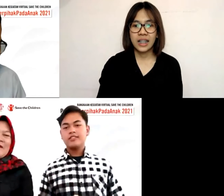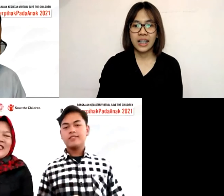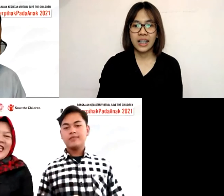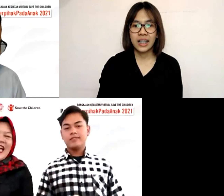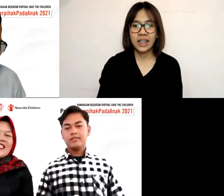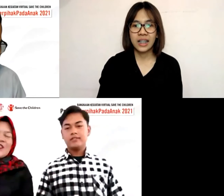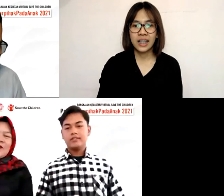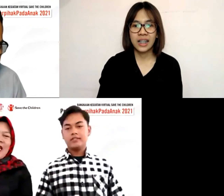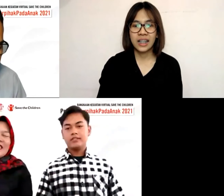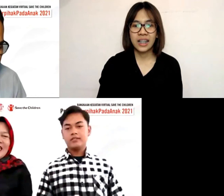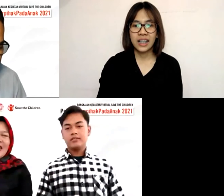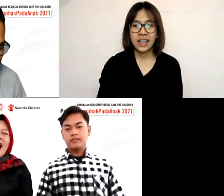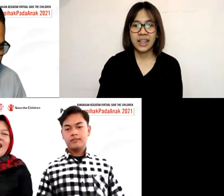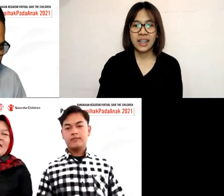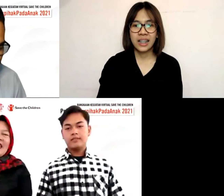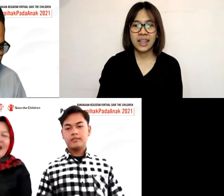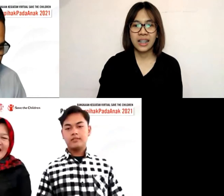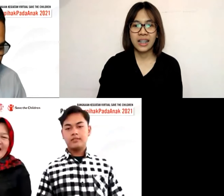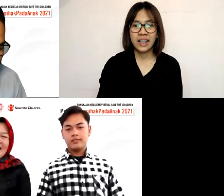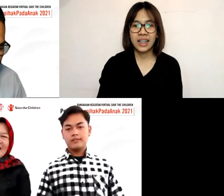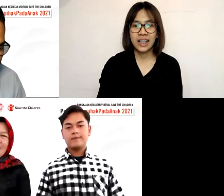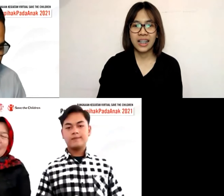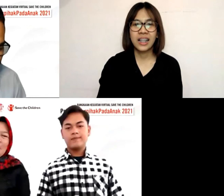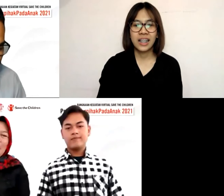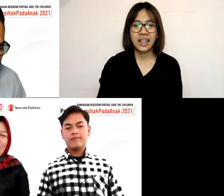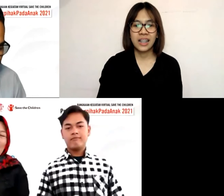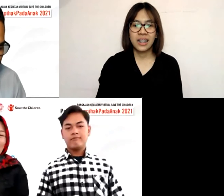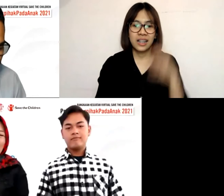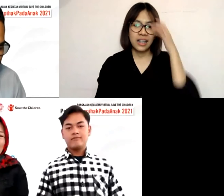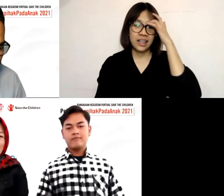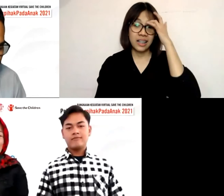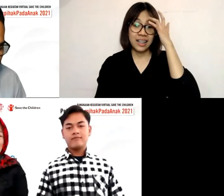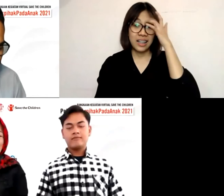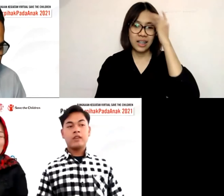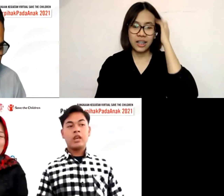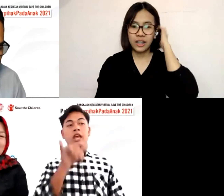Assalamualaikum, nama saya Aji Alfitri.